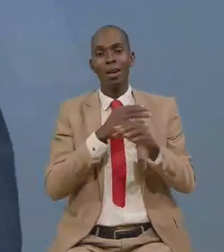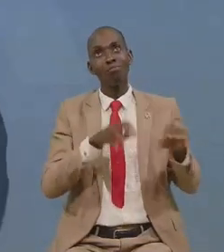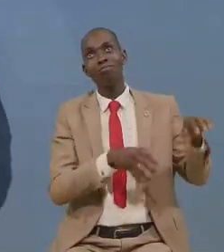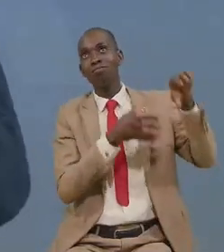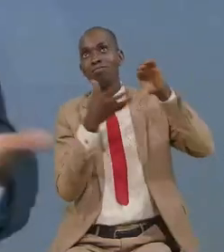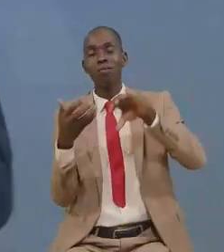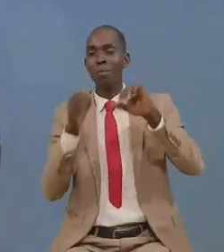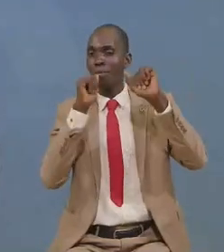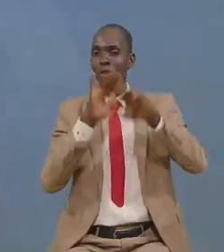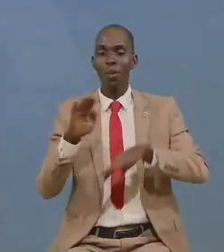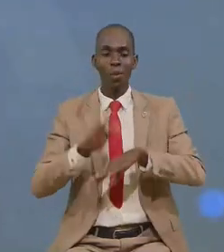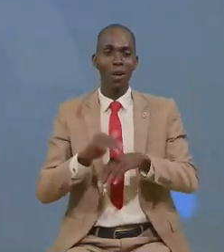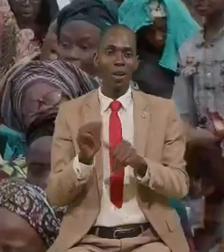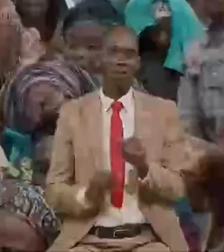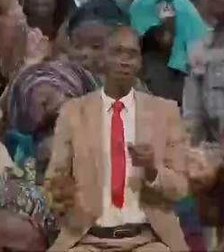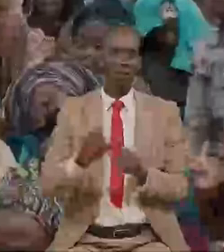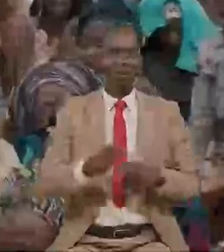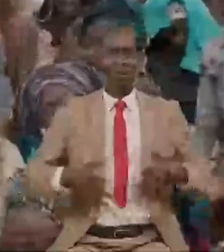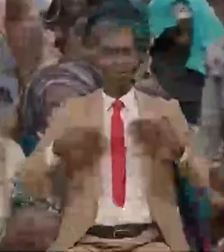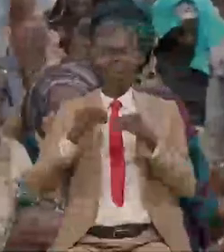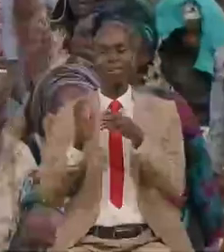chaque vie au nom de Jésus.